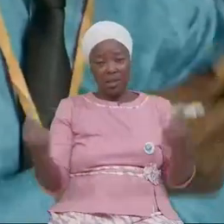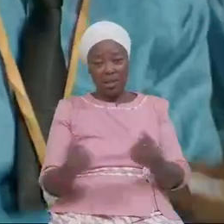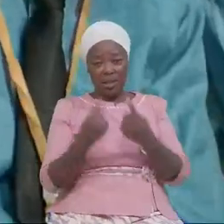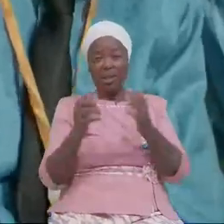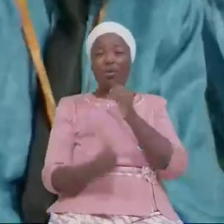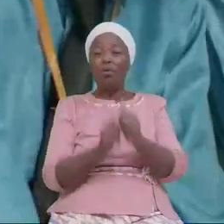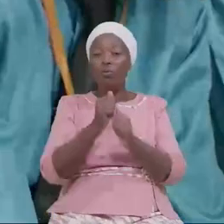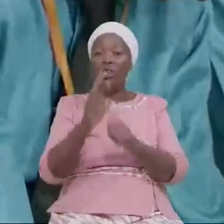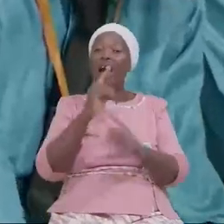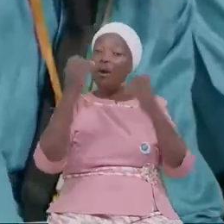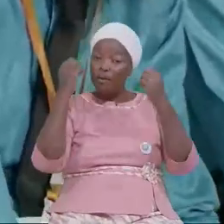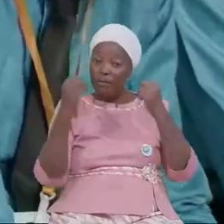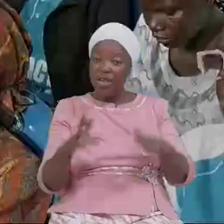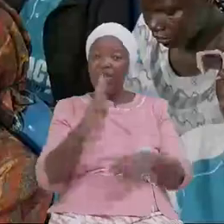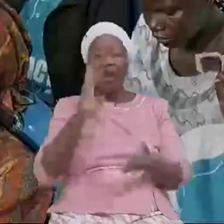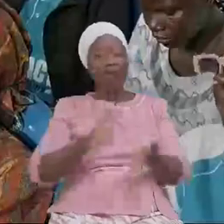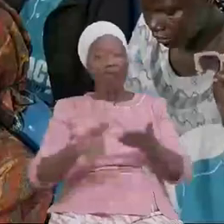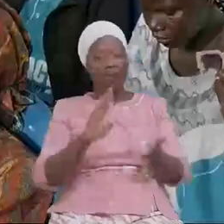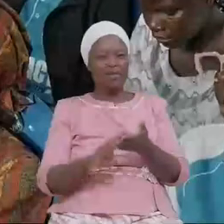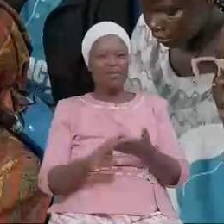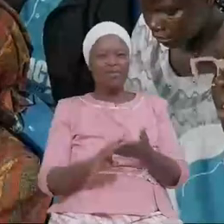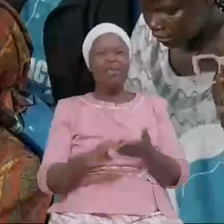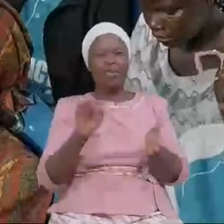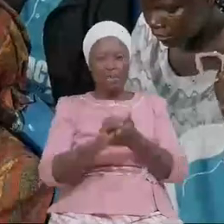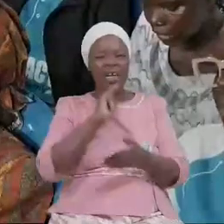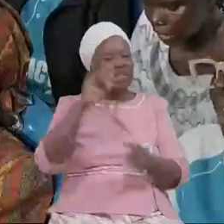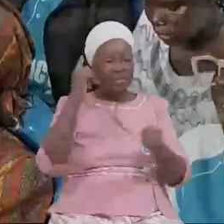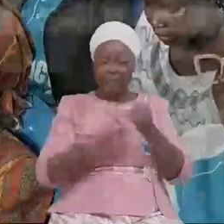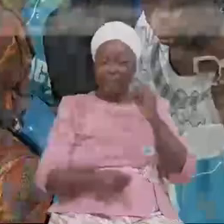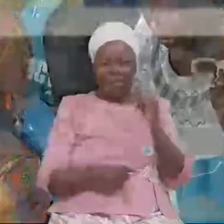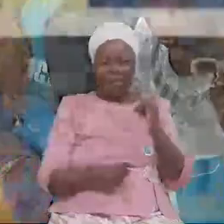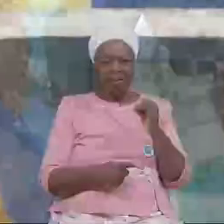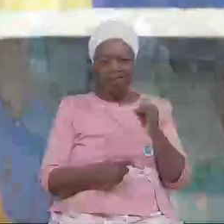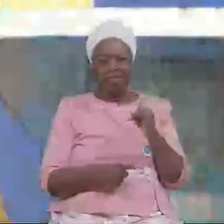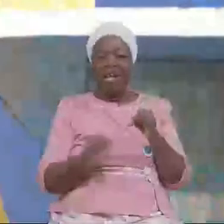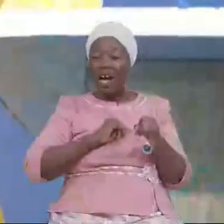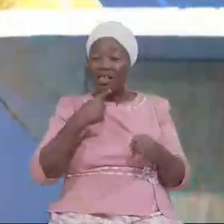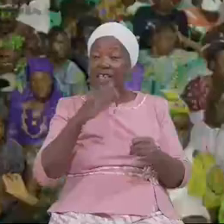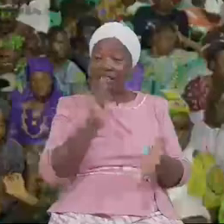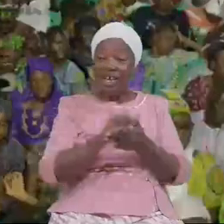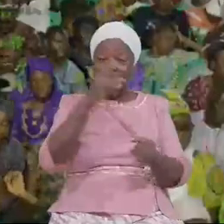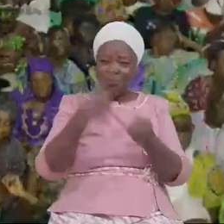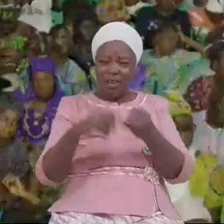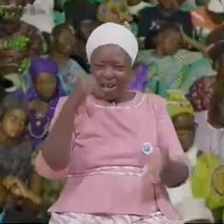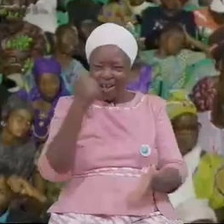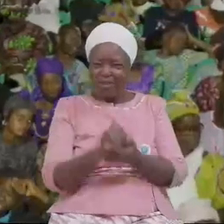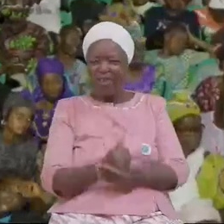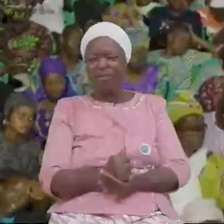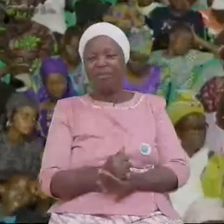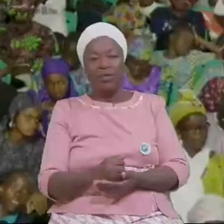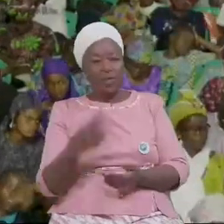sont nombreux sont pardonnés. C'est fini. Et c'est final. Voilà le